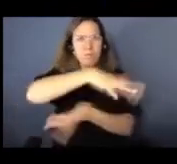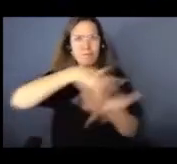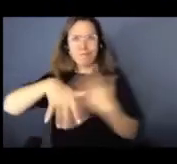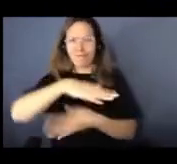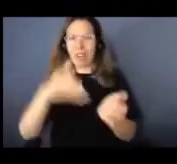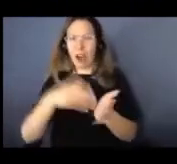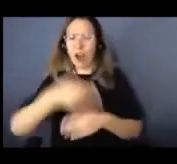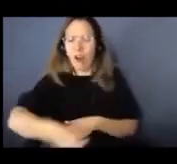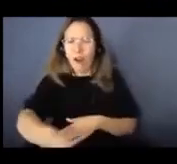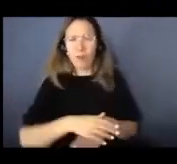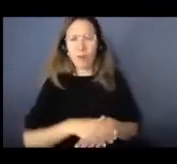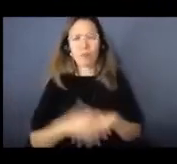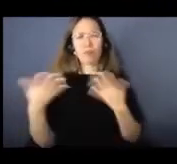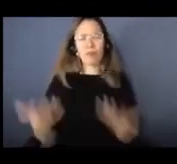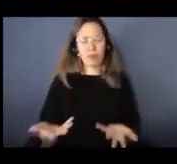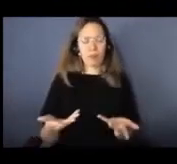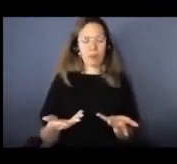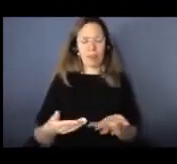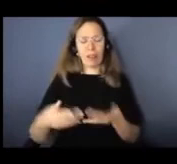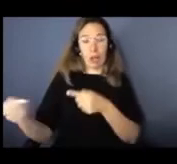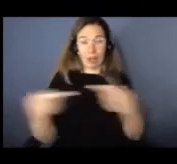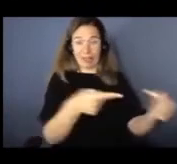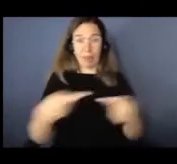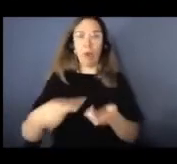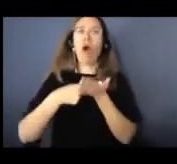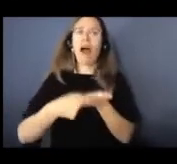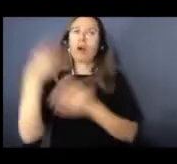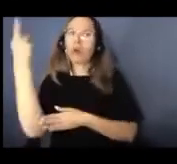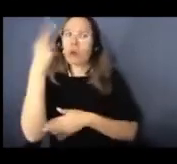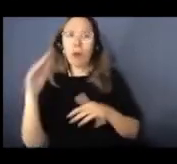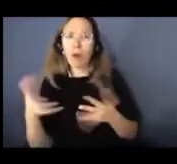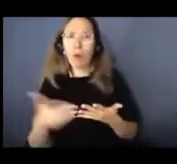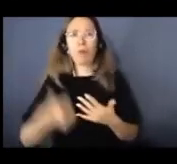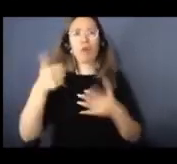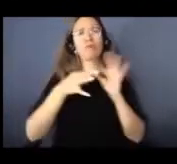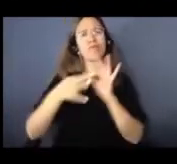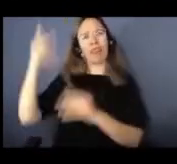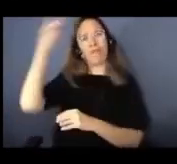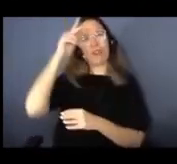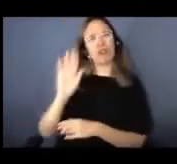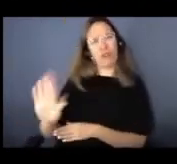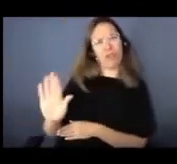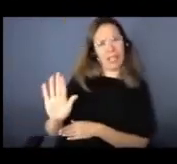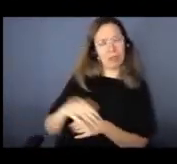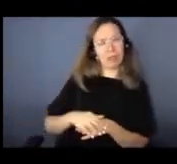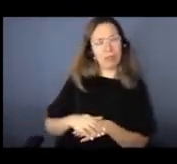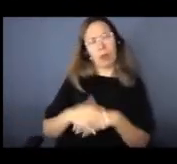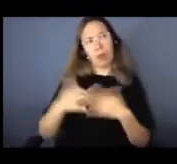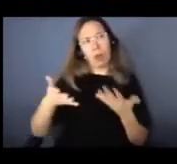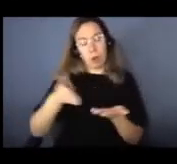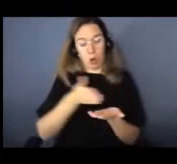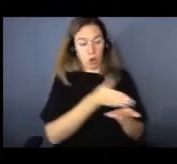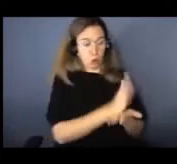sûr que la plupart des arguments à l'intérieur de ce débat-là, ce sont surtout des arguments philosophiques. Et le droit ne peut